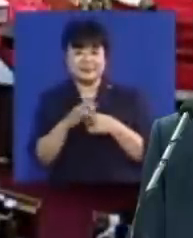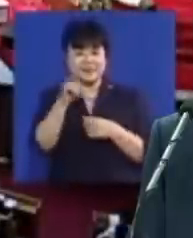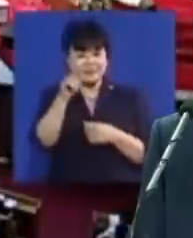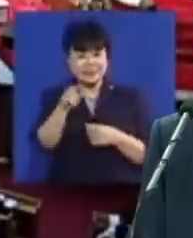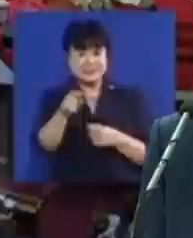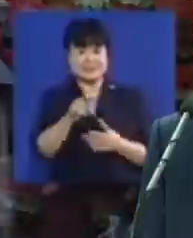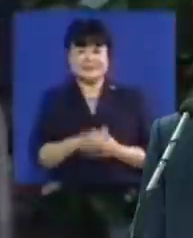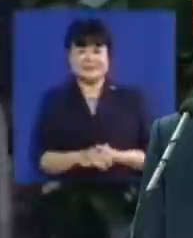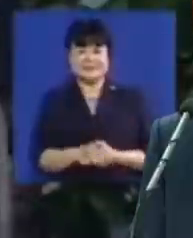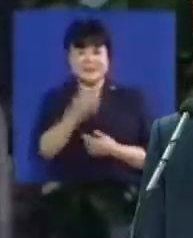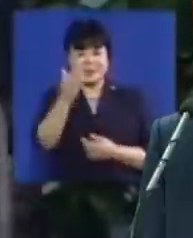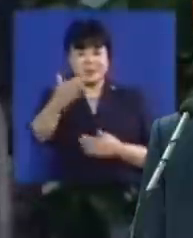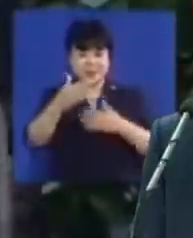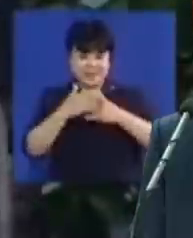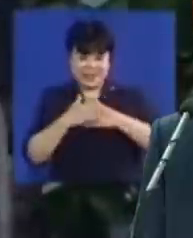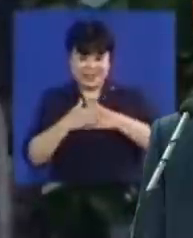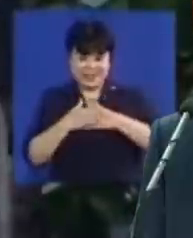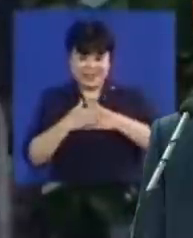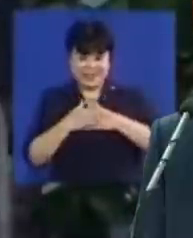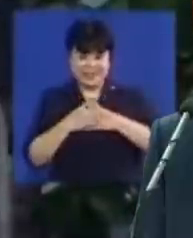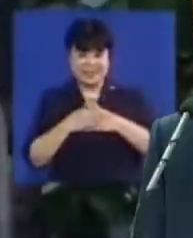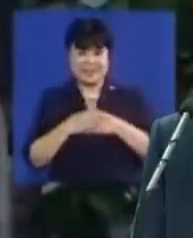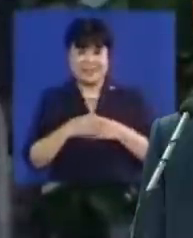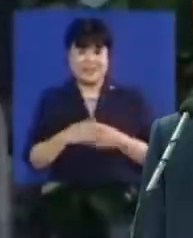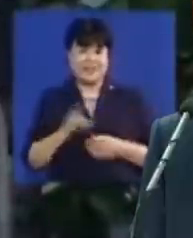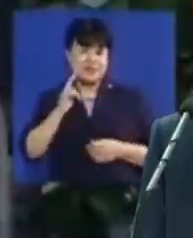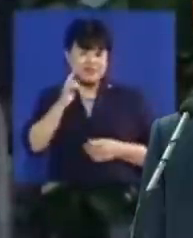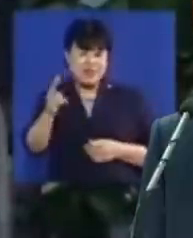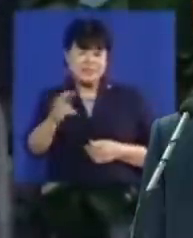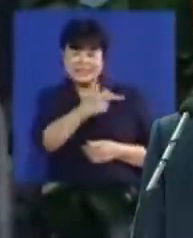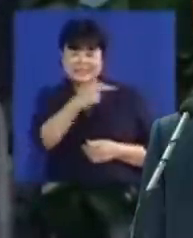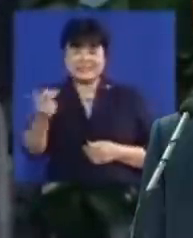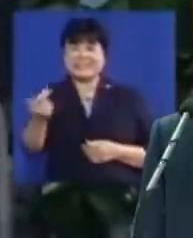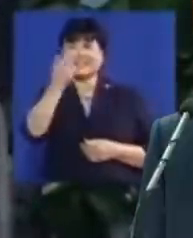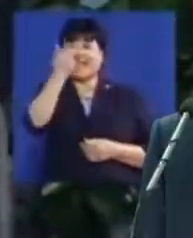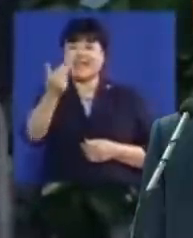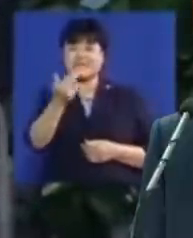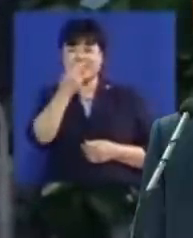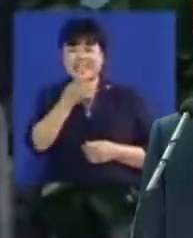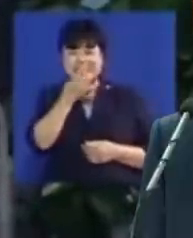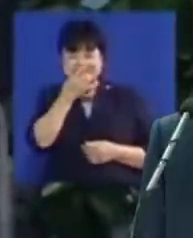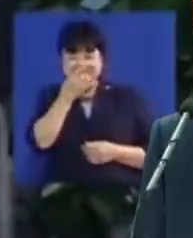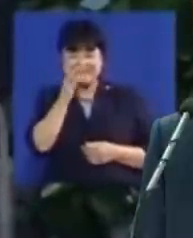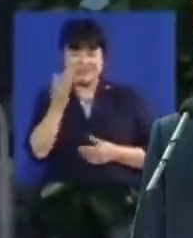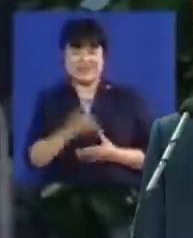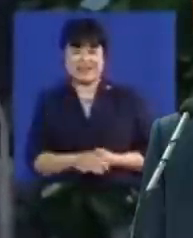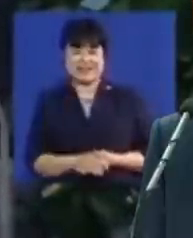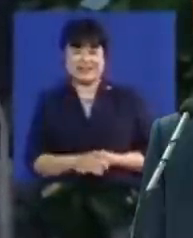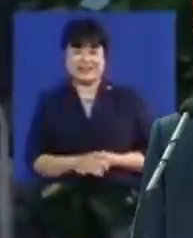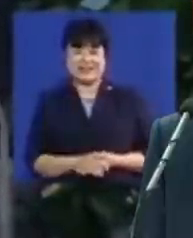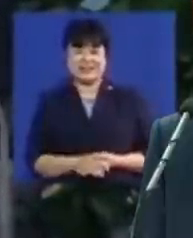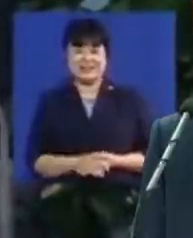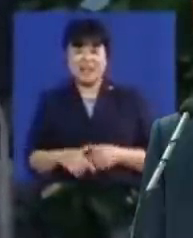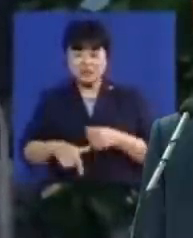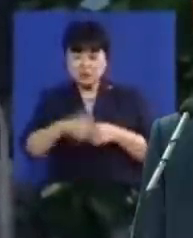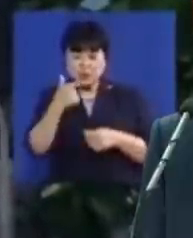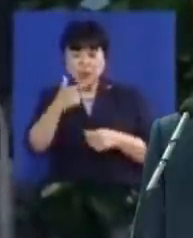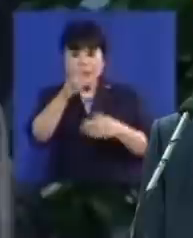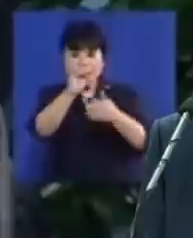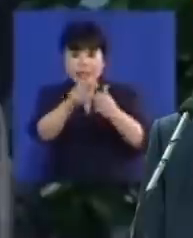그것이 여러분과 나에게 굉장히 큰 생명의 씨앗이 되는 것입니다. 제가 초등학교 다닐